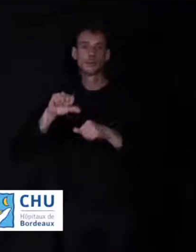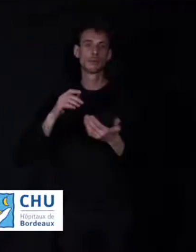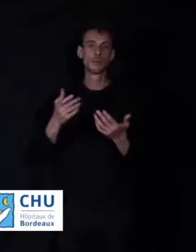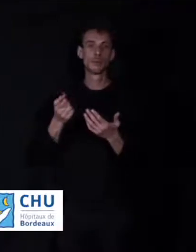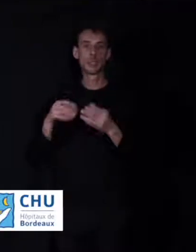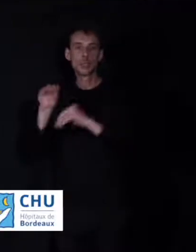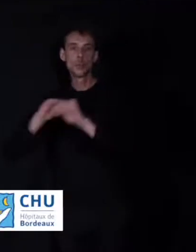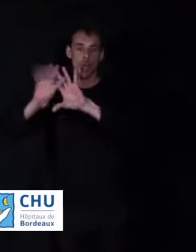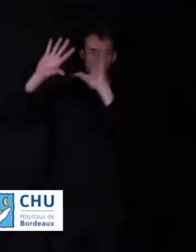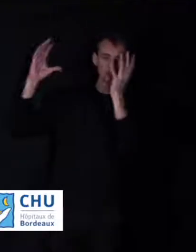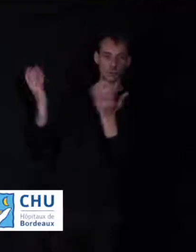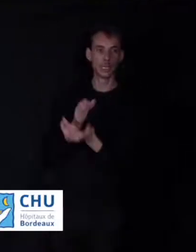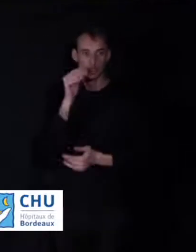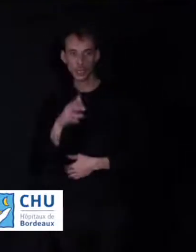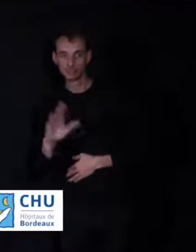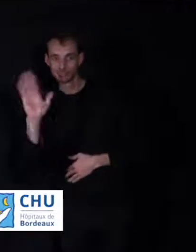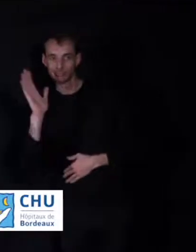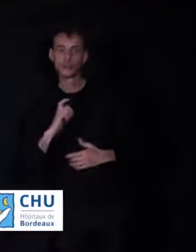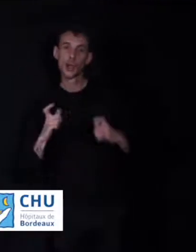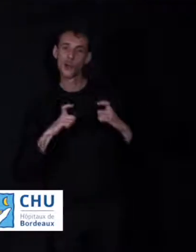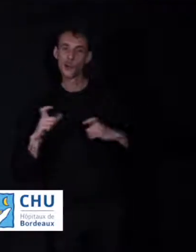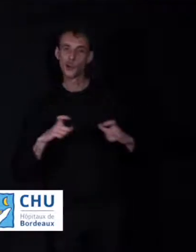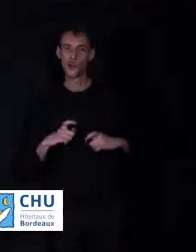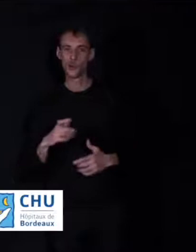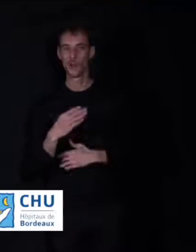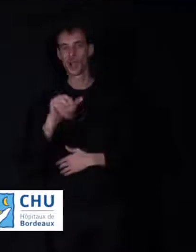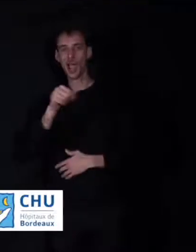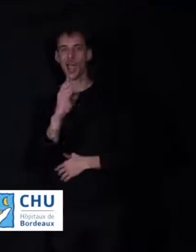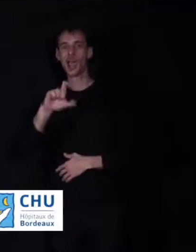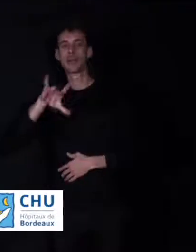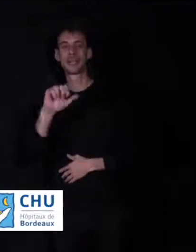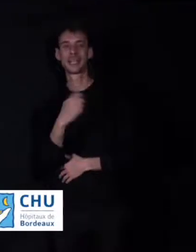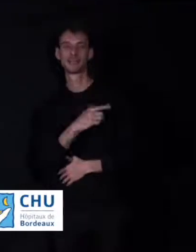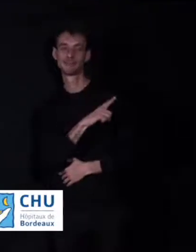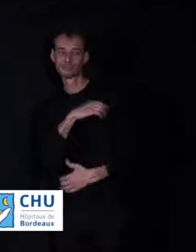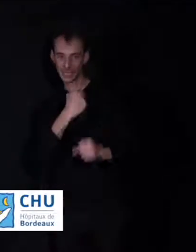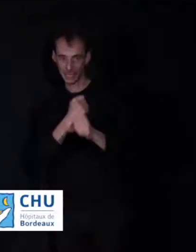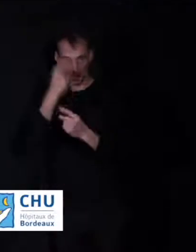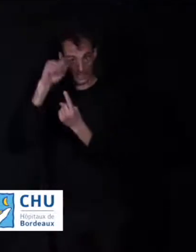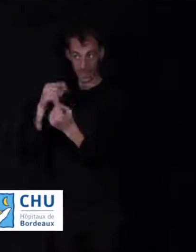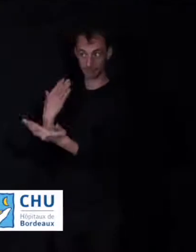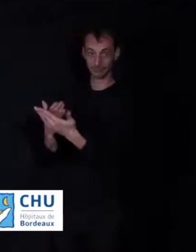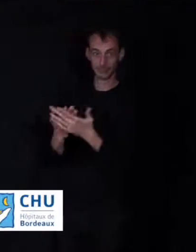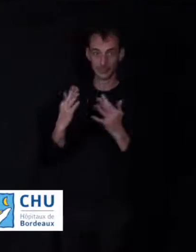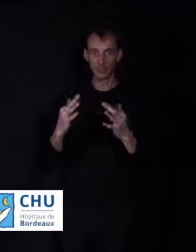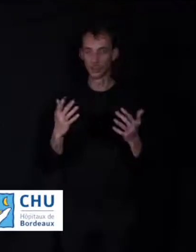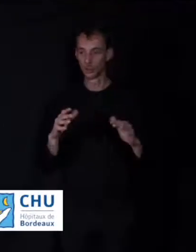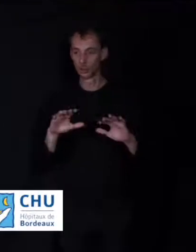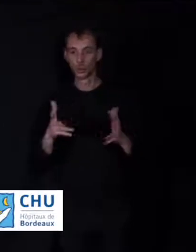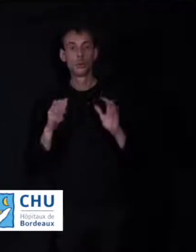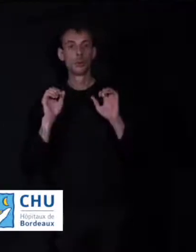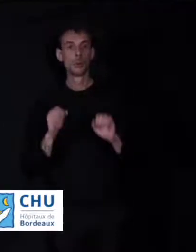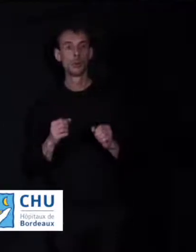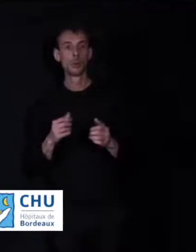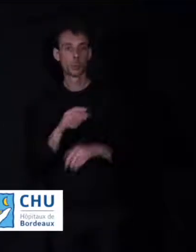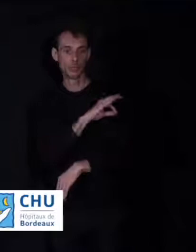d'œil à ma collègue Amélie Daveluy, avec qui je travaille, sur toutes ces problématiques de surveiller les effets